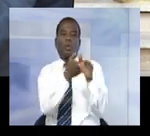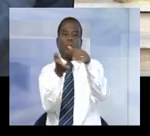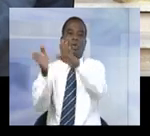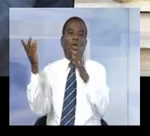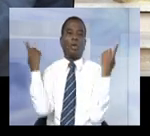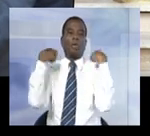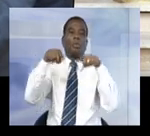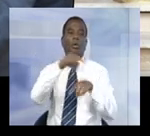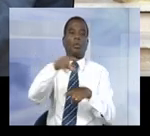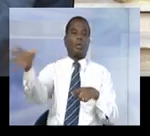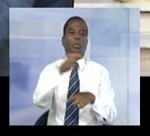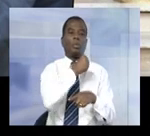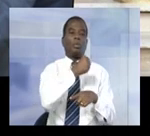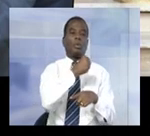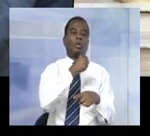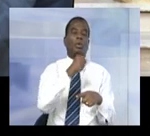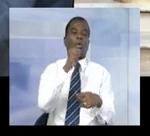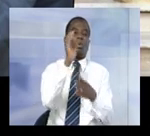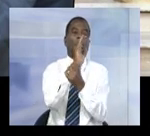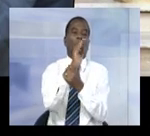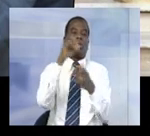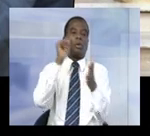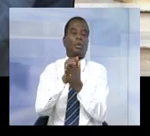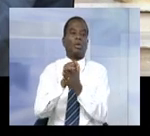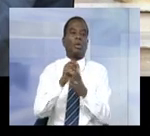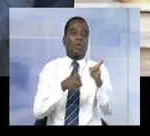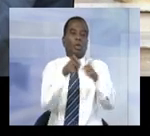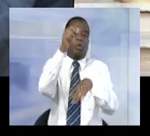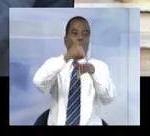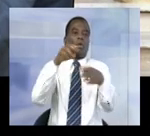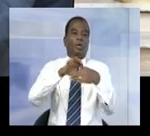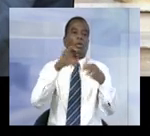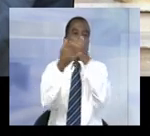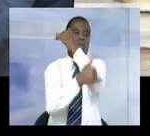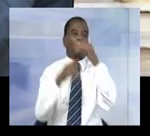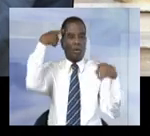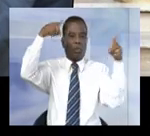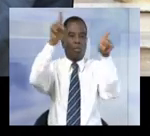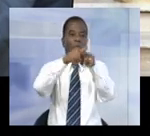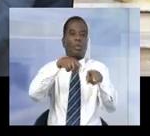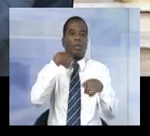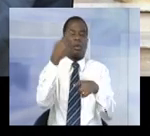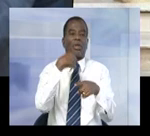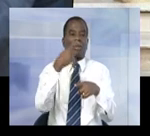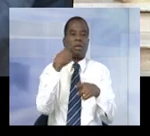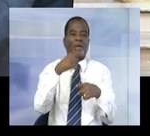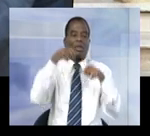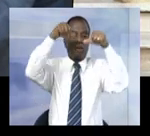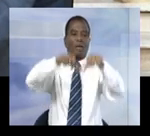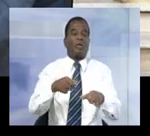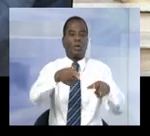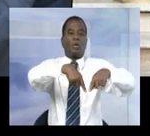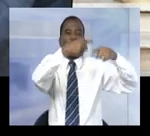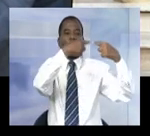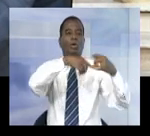que vous avez pris en main vraiment la destinée de ce pays frère qui demeure au cœur